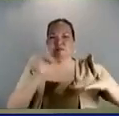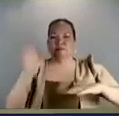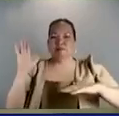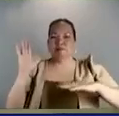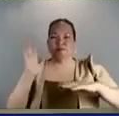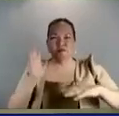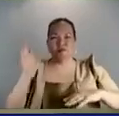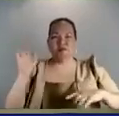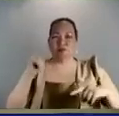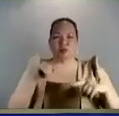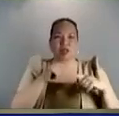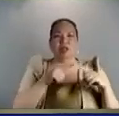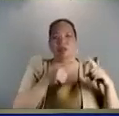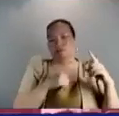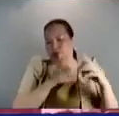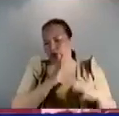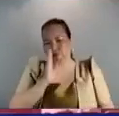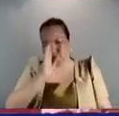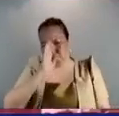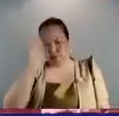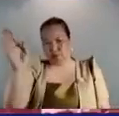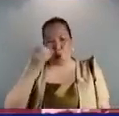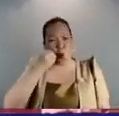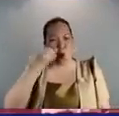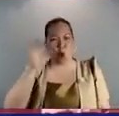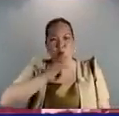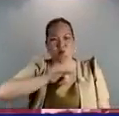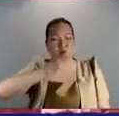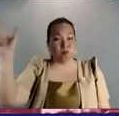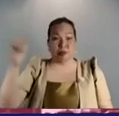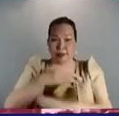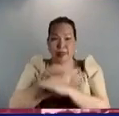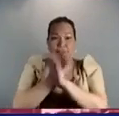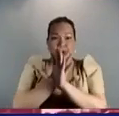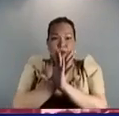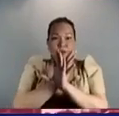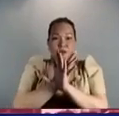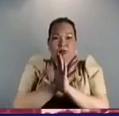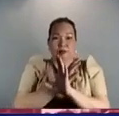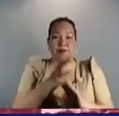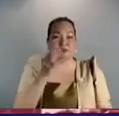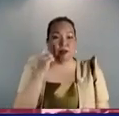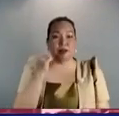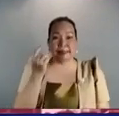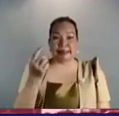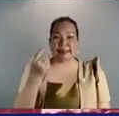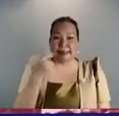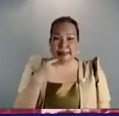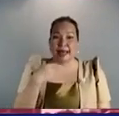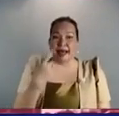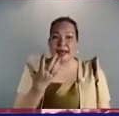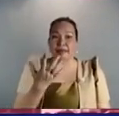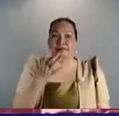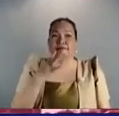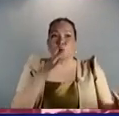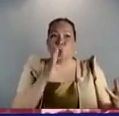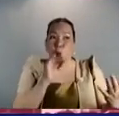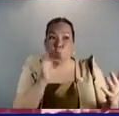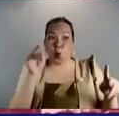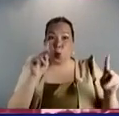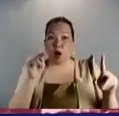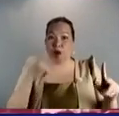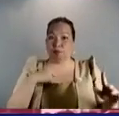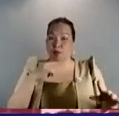Museum. Sa halip, siya daw ay papalipad na pabalik ng Davao. Yes. Dahil doon naman po ay may sasalubong sa kanya. Yun. Na parang...